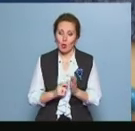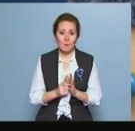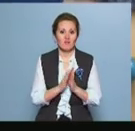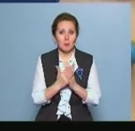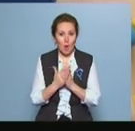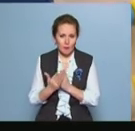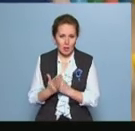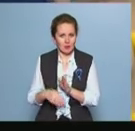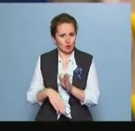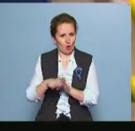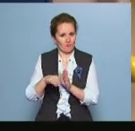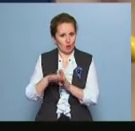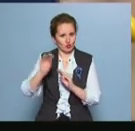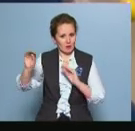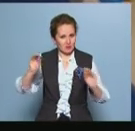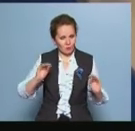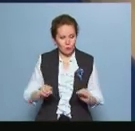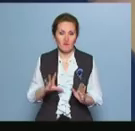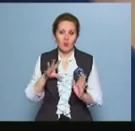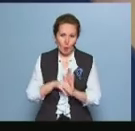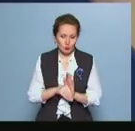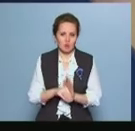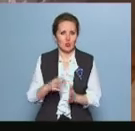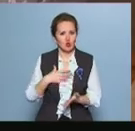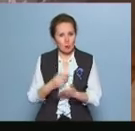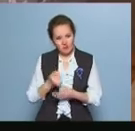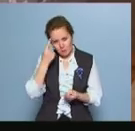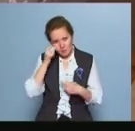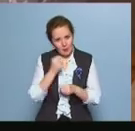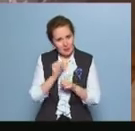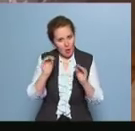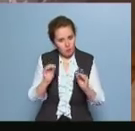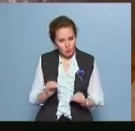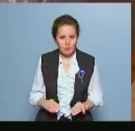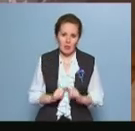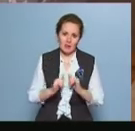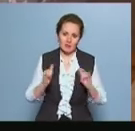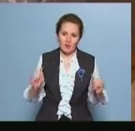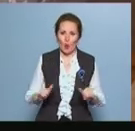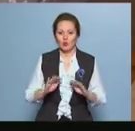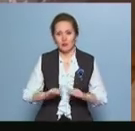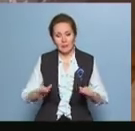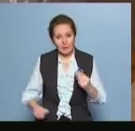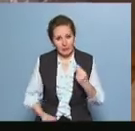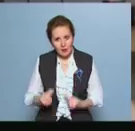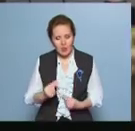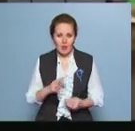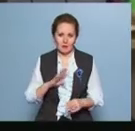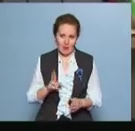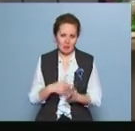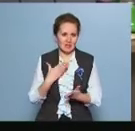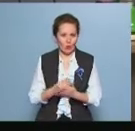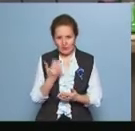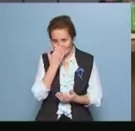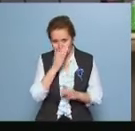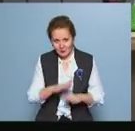постоянно совершенствуют, причем в том числе и собственными разработками, адаптируя детские развивающие игры под своих особенных посетителей. Например,